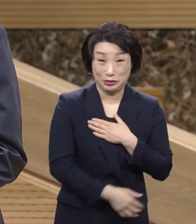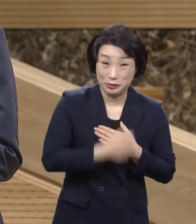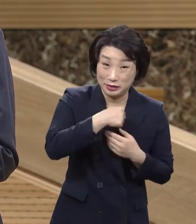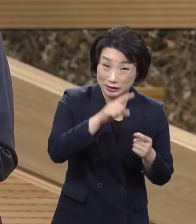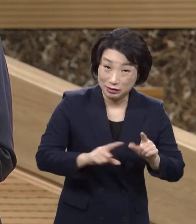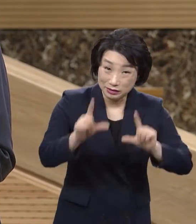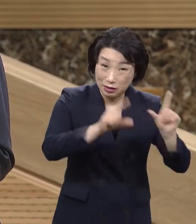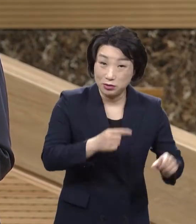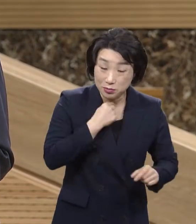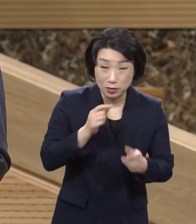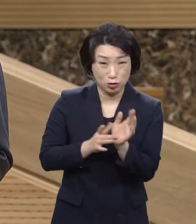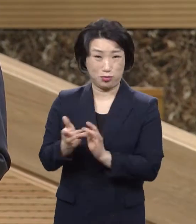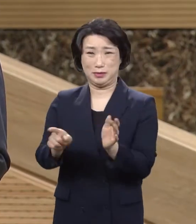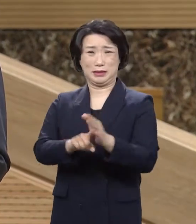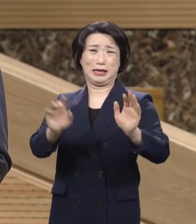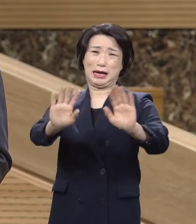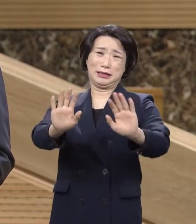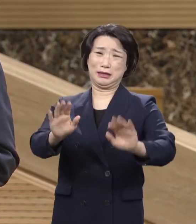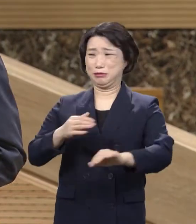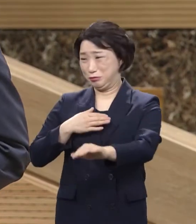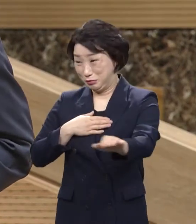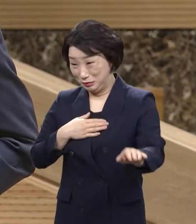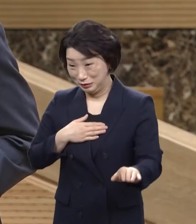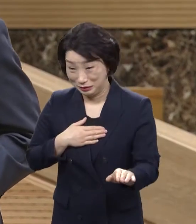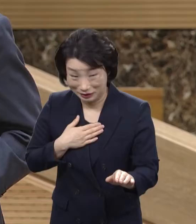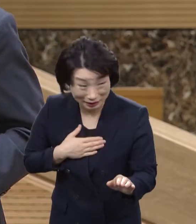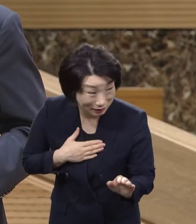육신대로 살려고 예수 믿는 게 아니라